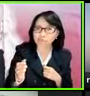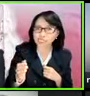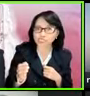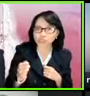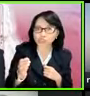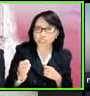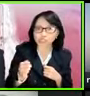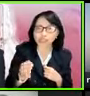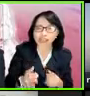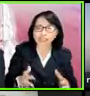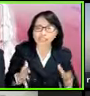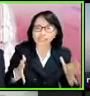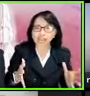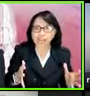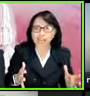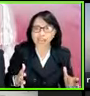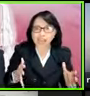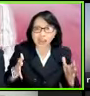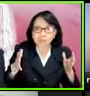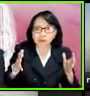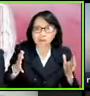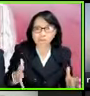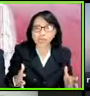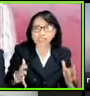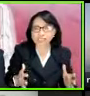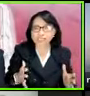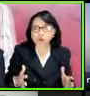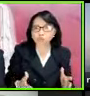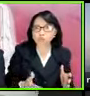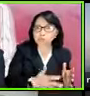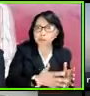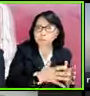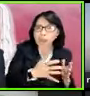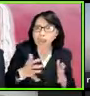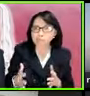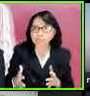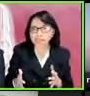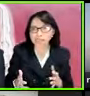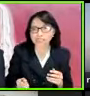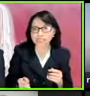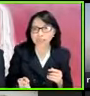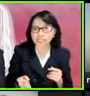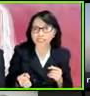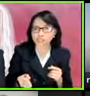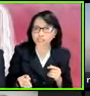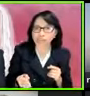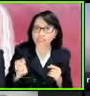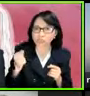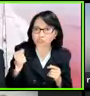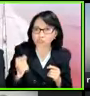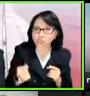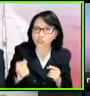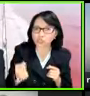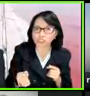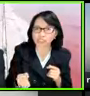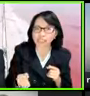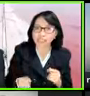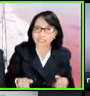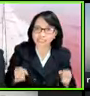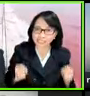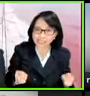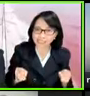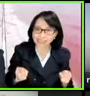dalam Kristus Yesus yang telah membuat kita untuk memahami rahasia Kristus atau song